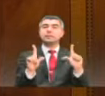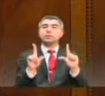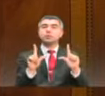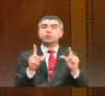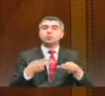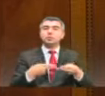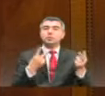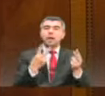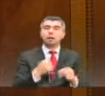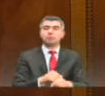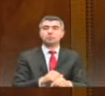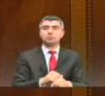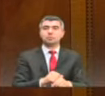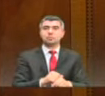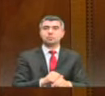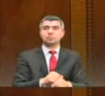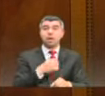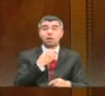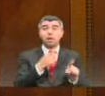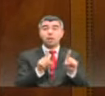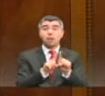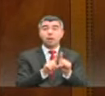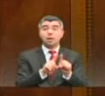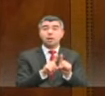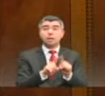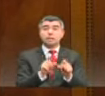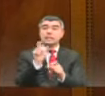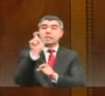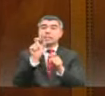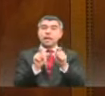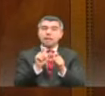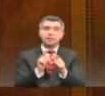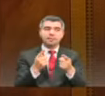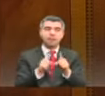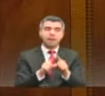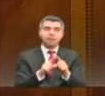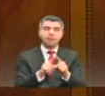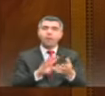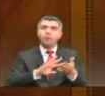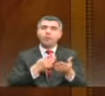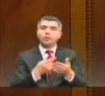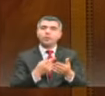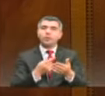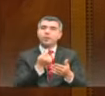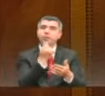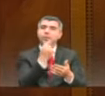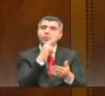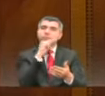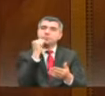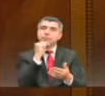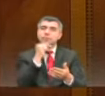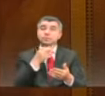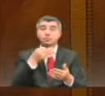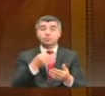بهما. الإنسان لا يعيش فقط بالاقتصاد وبالتنمية اقتصادية، ولكن